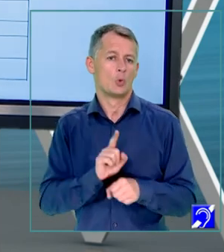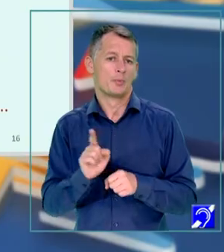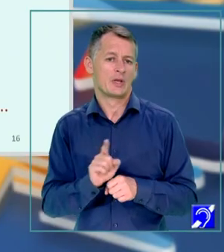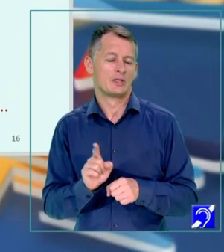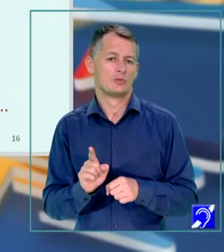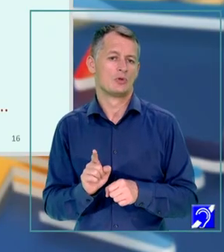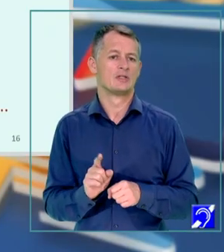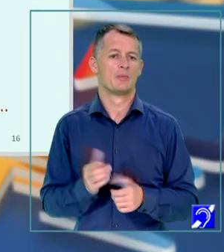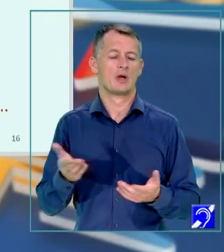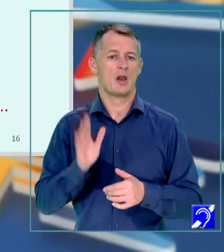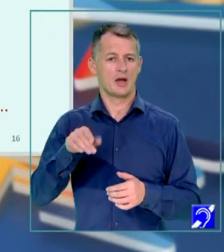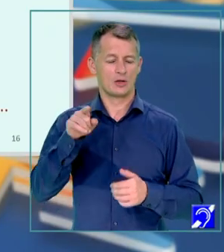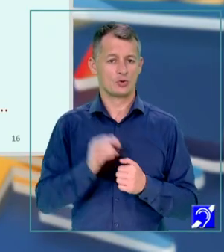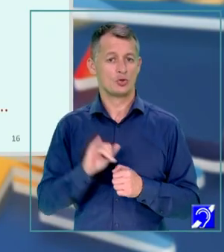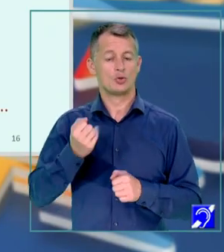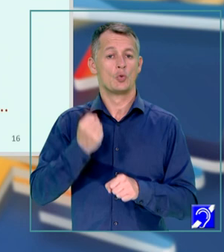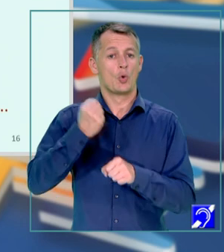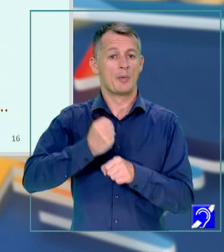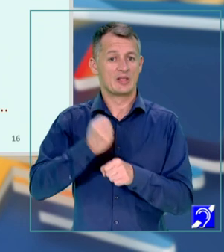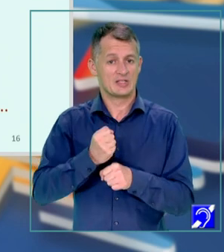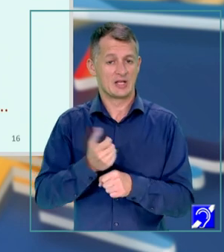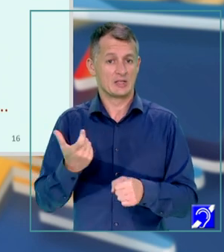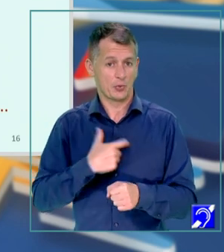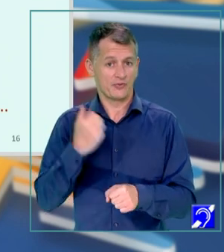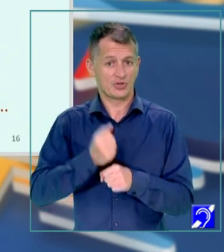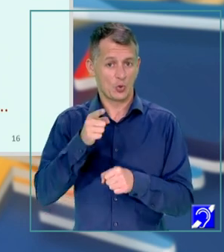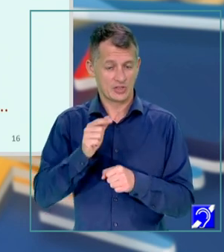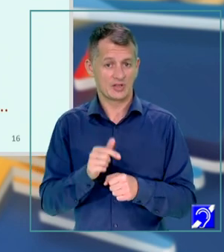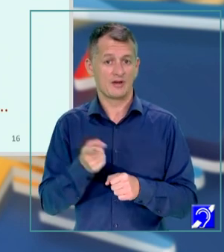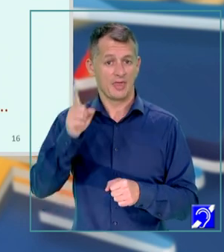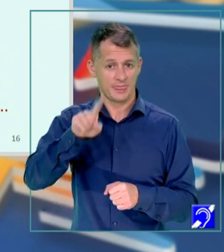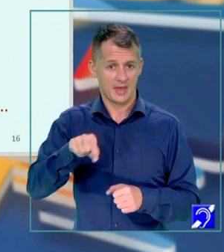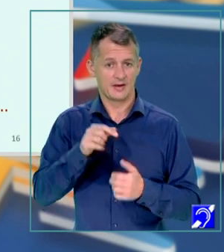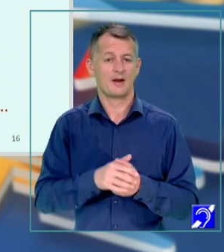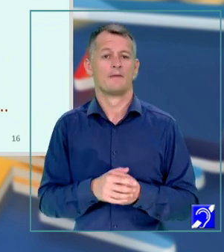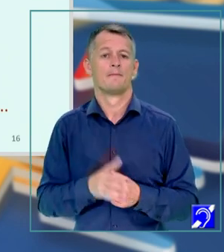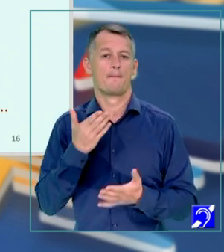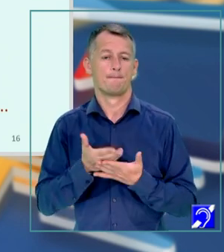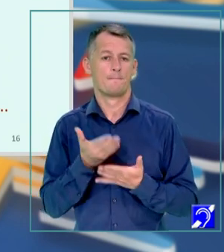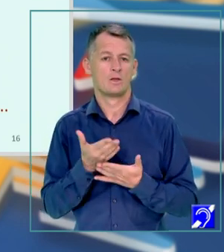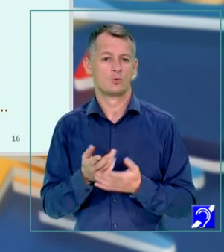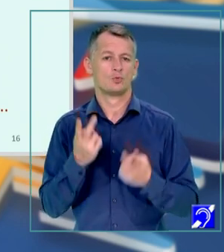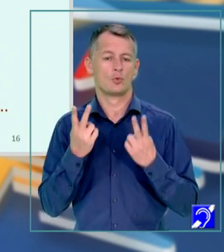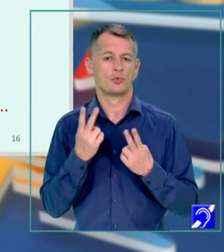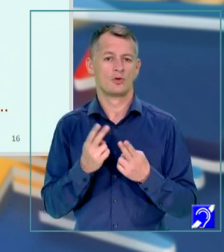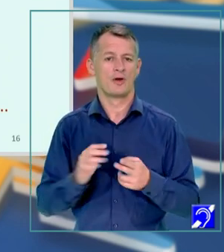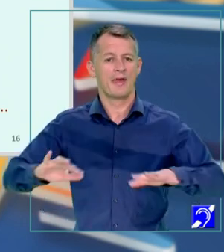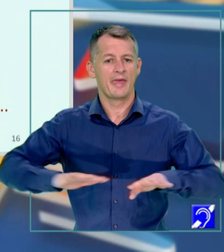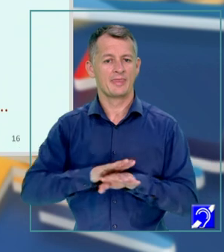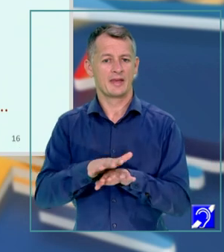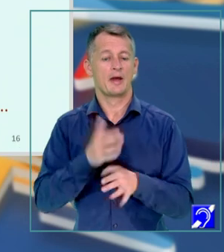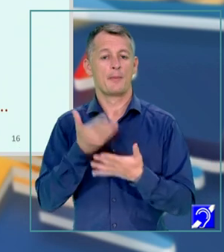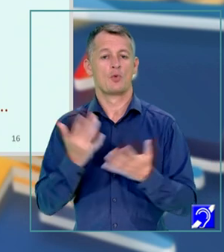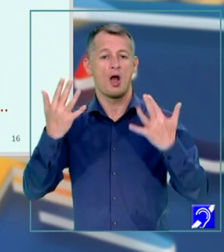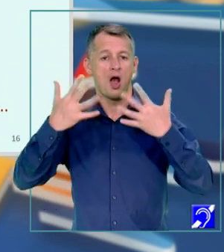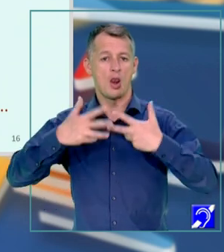aceasta integrală și operațiile care se pot face cu aceste integrală nedefinită tocmai în scopul de a putea integra și a calcula